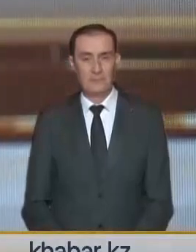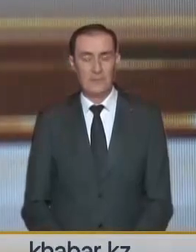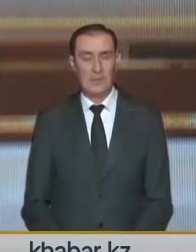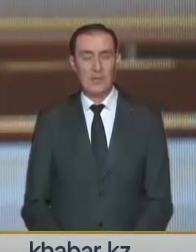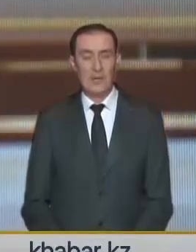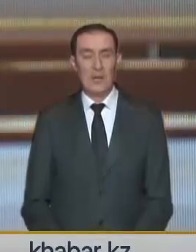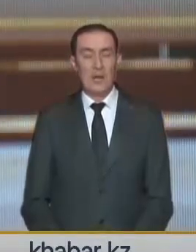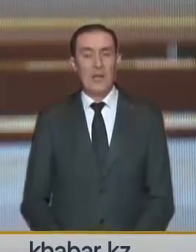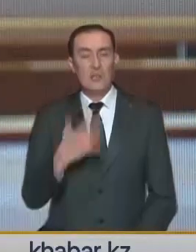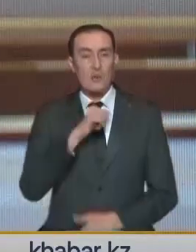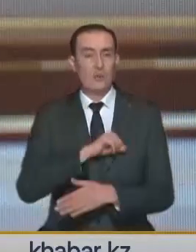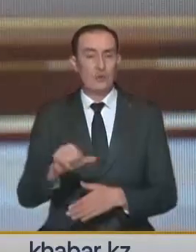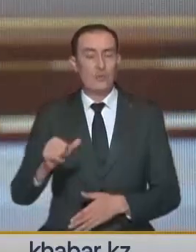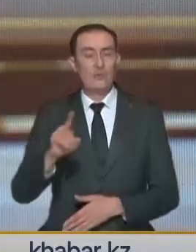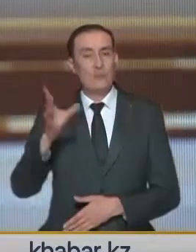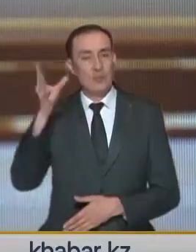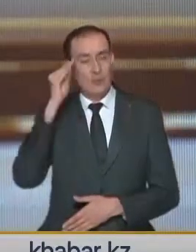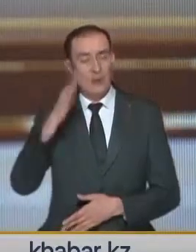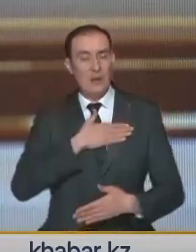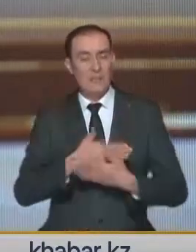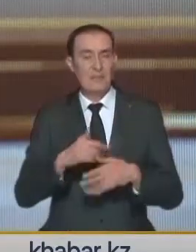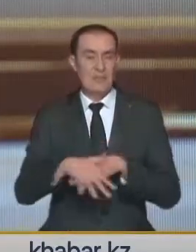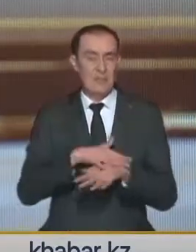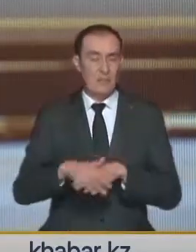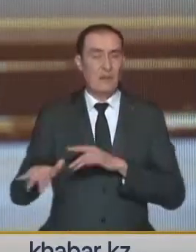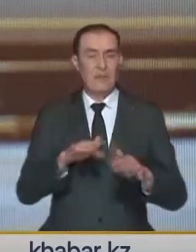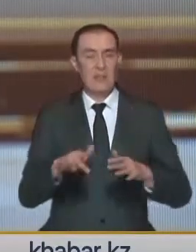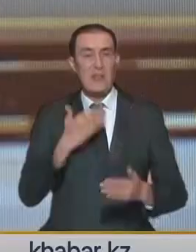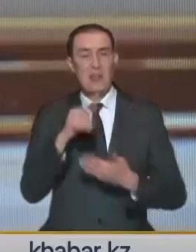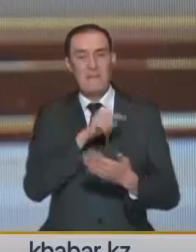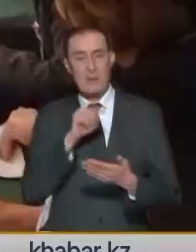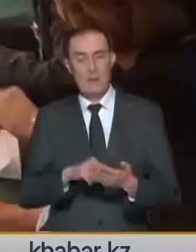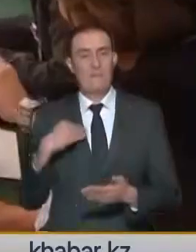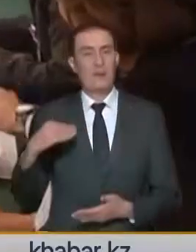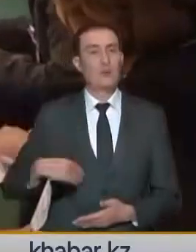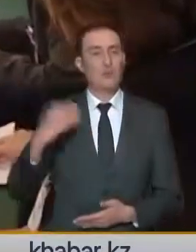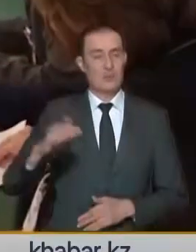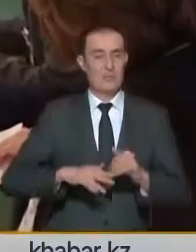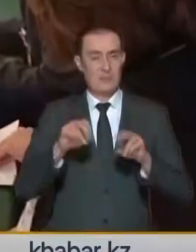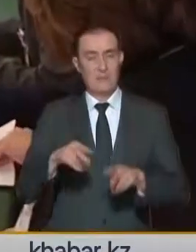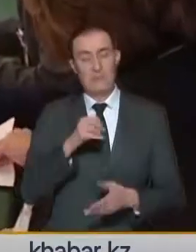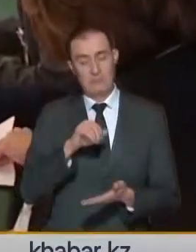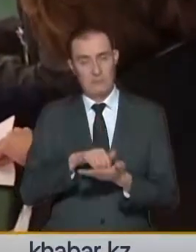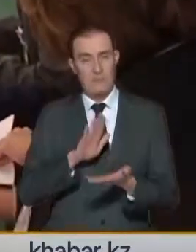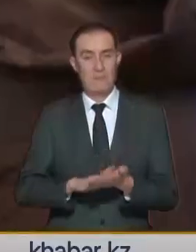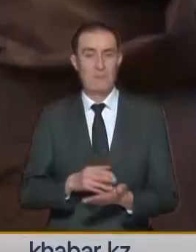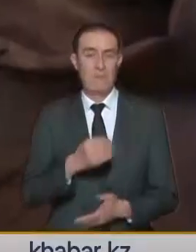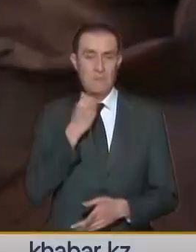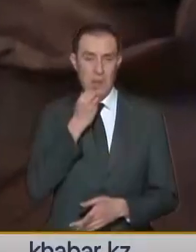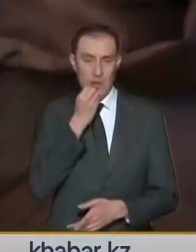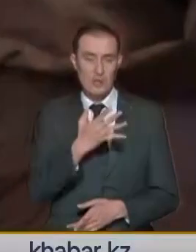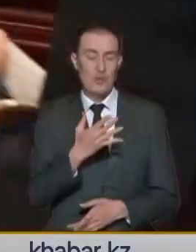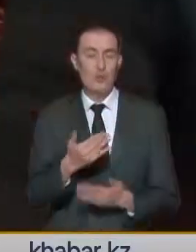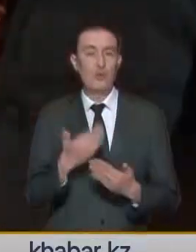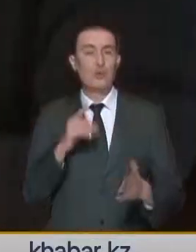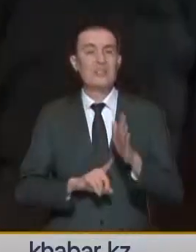А вот что думают за рубежом, активность казахстанцев в голосовании, да и сам факт проведения референдума французские эксперты оценивают положительно. По их словам, еще